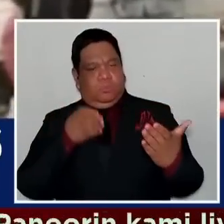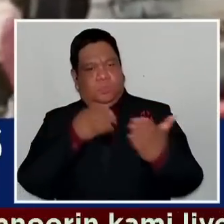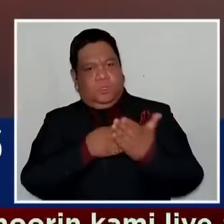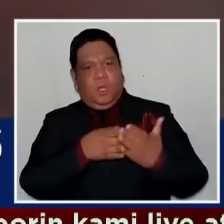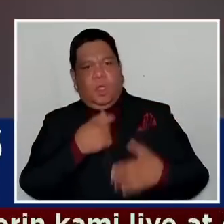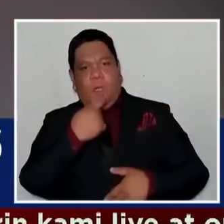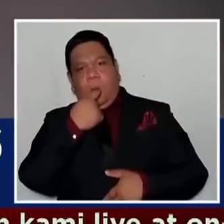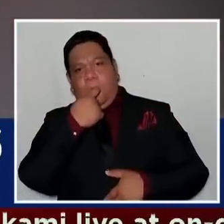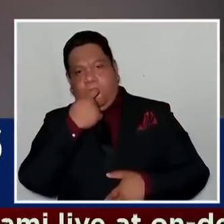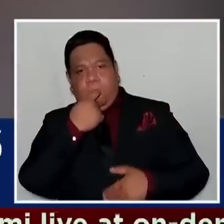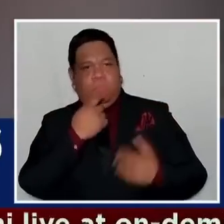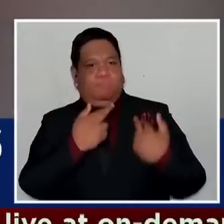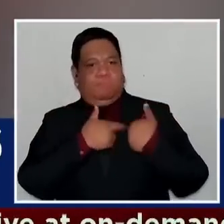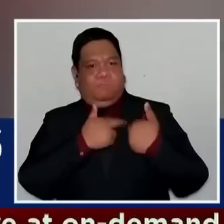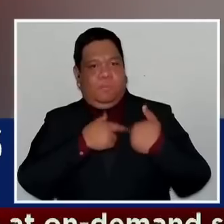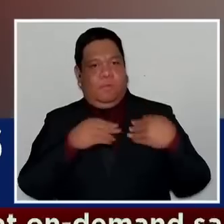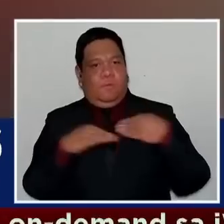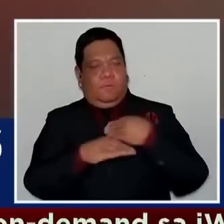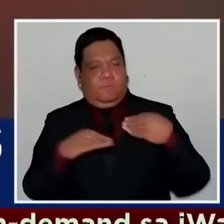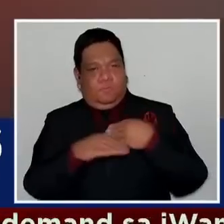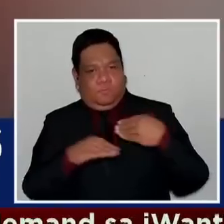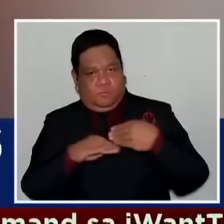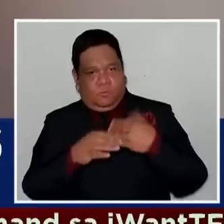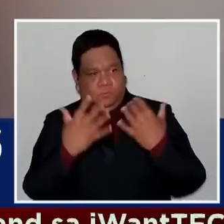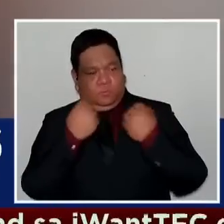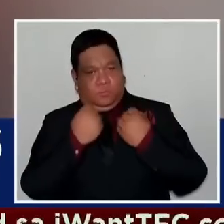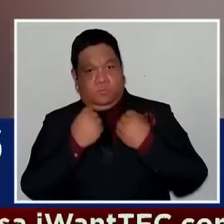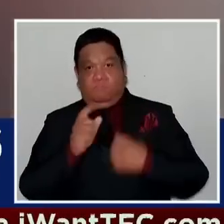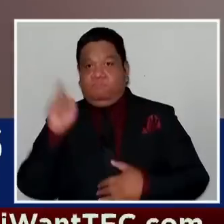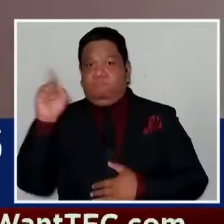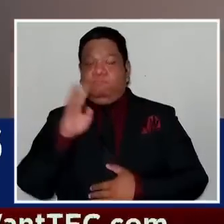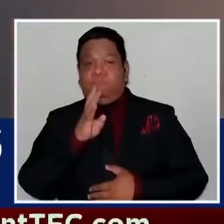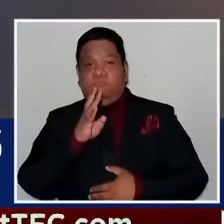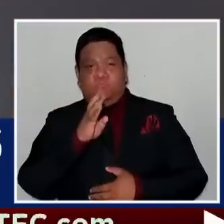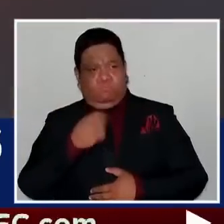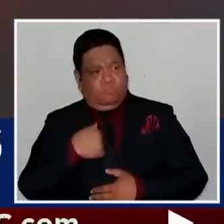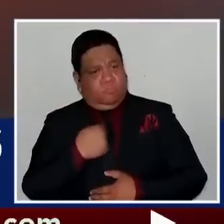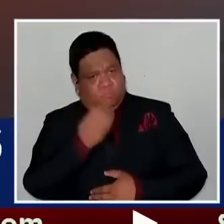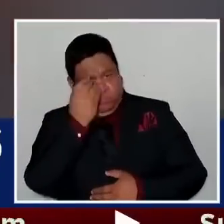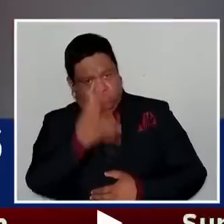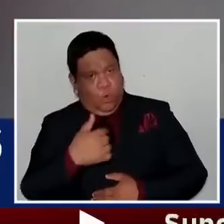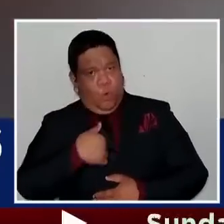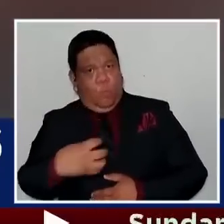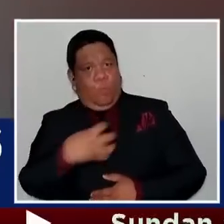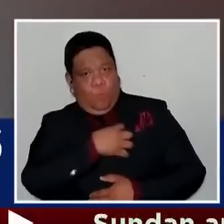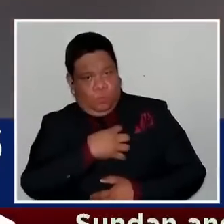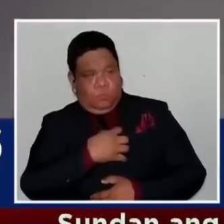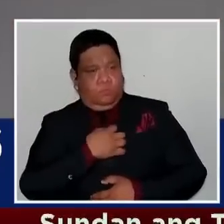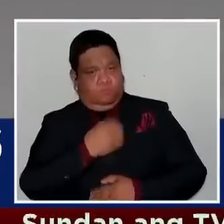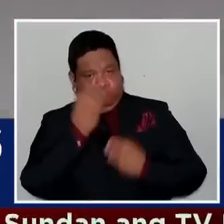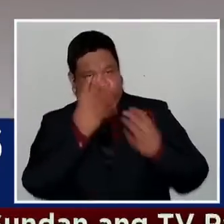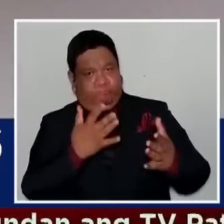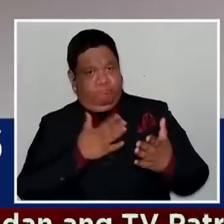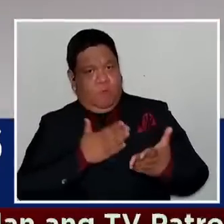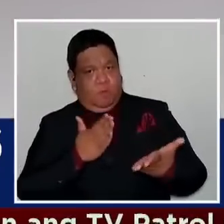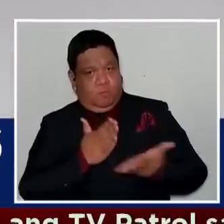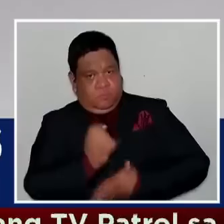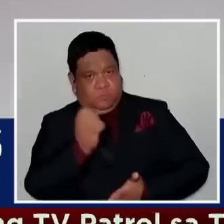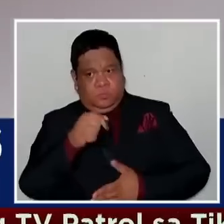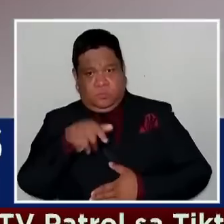kanya. Ang pulis ako, sinabi ko sa iyo karapatan ko. Sinabi hindi na ito. Hindi na Navotas to.